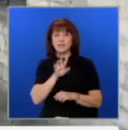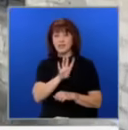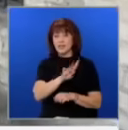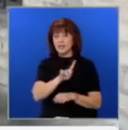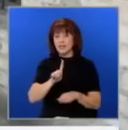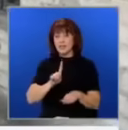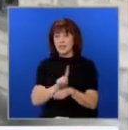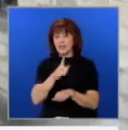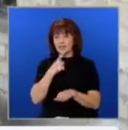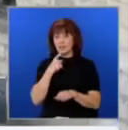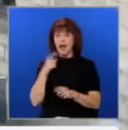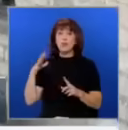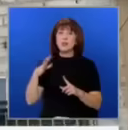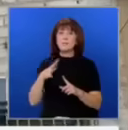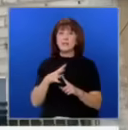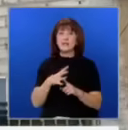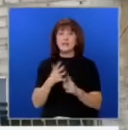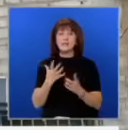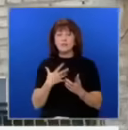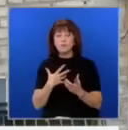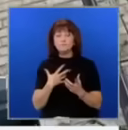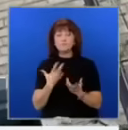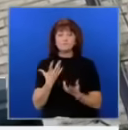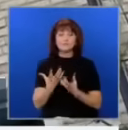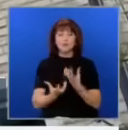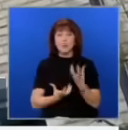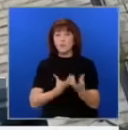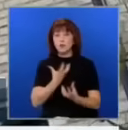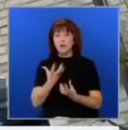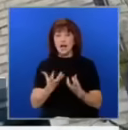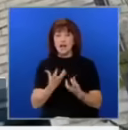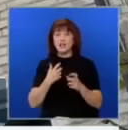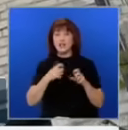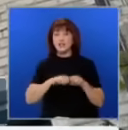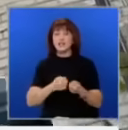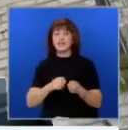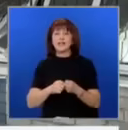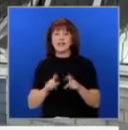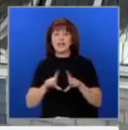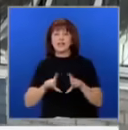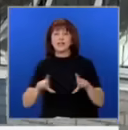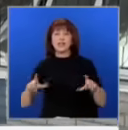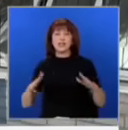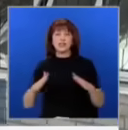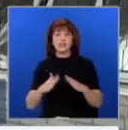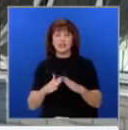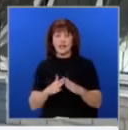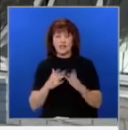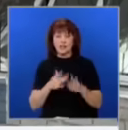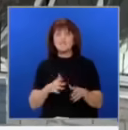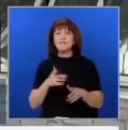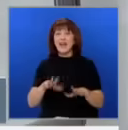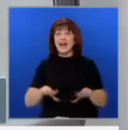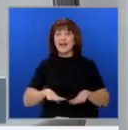години. Нападението е предизвикало няколко пожара в града. Нанесени са щети на жилищни сгради. Индустриалният Павлоград